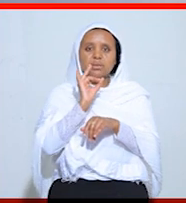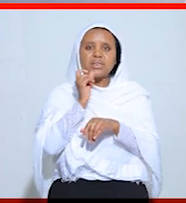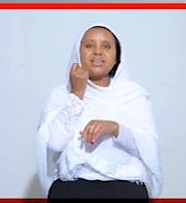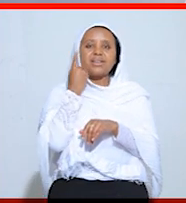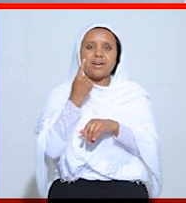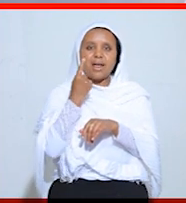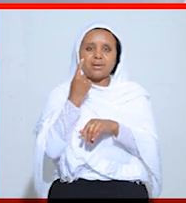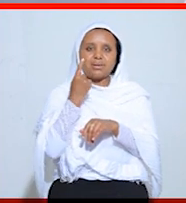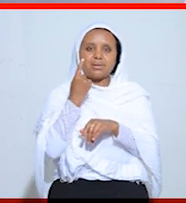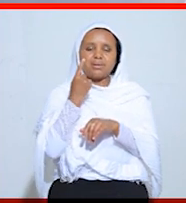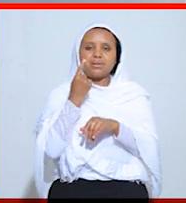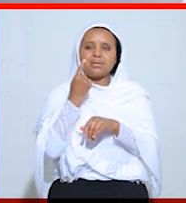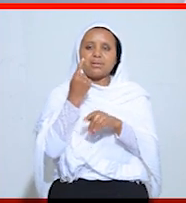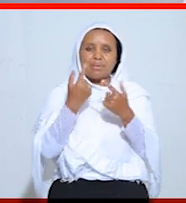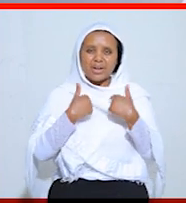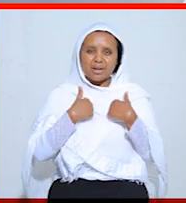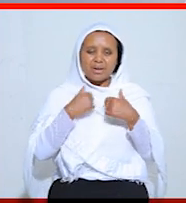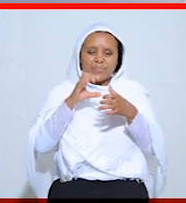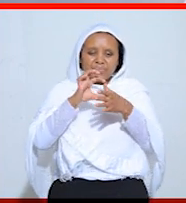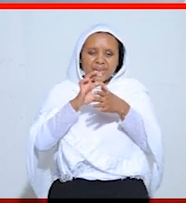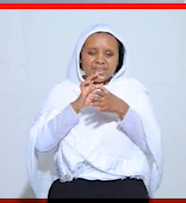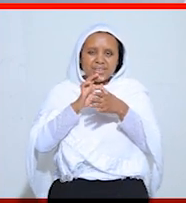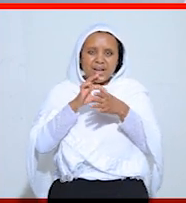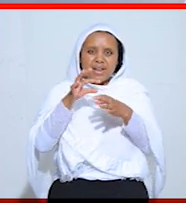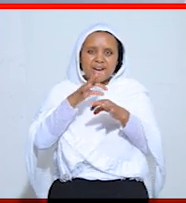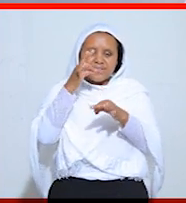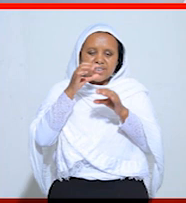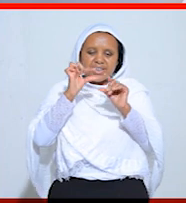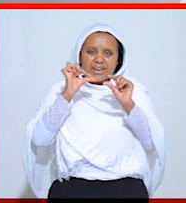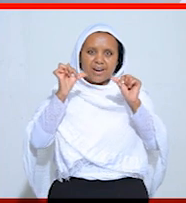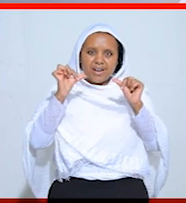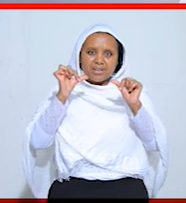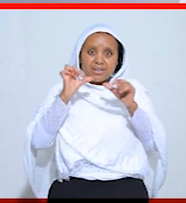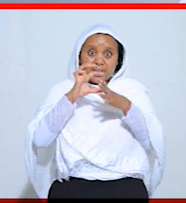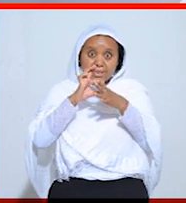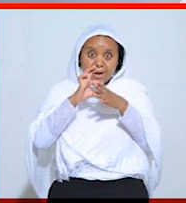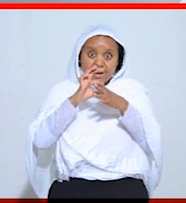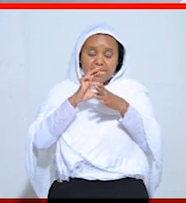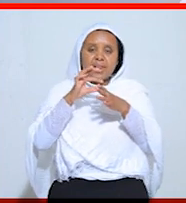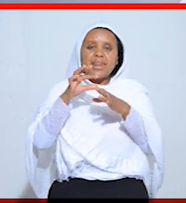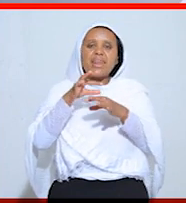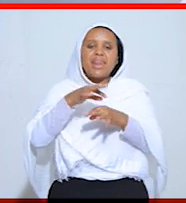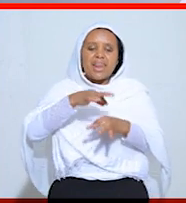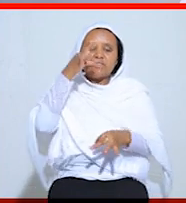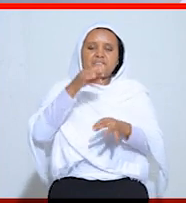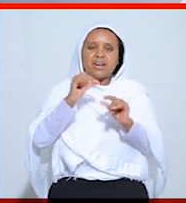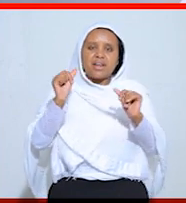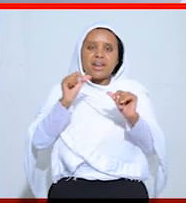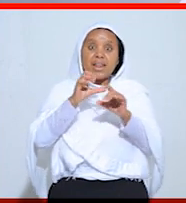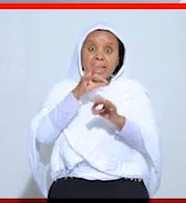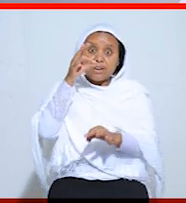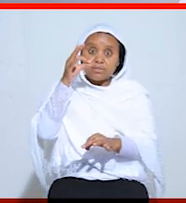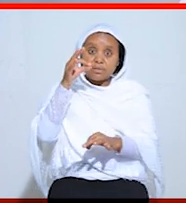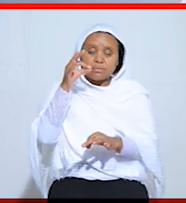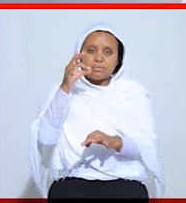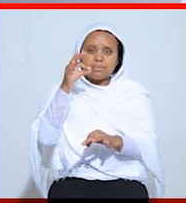እንደው እንዲረዳን ለማለበም ያክል ከስጋ ነፍስ ይረቃል። ከስጋ ነፍስ ይረቃል። ከነፍስ